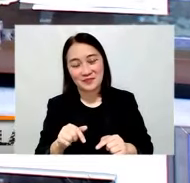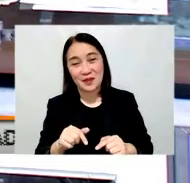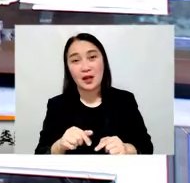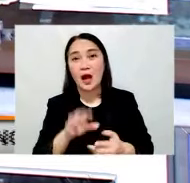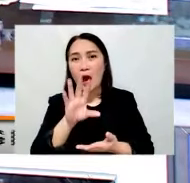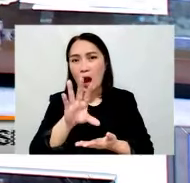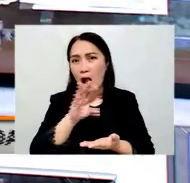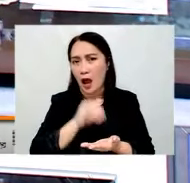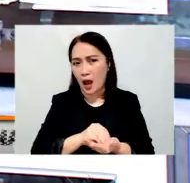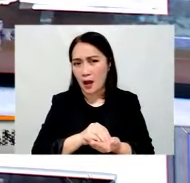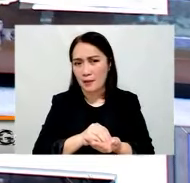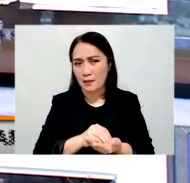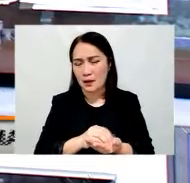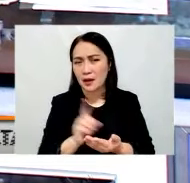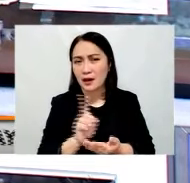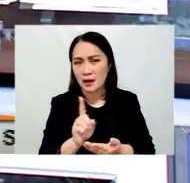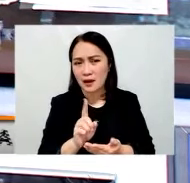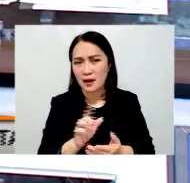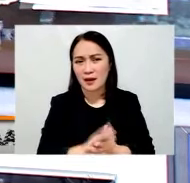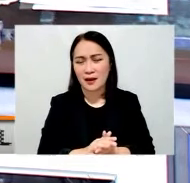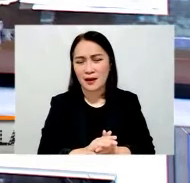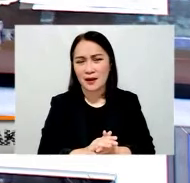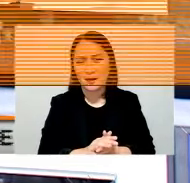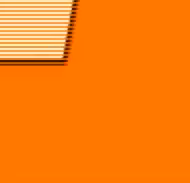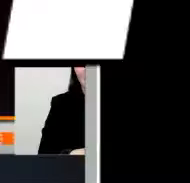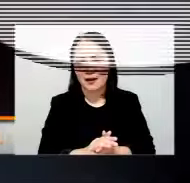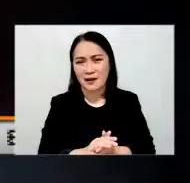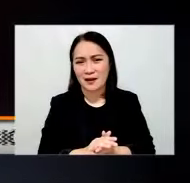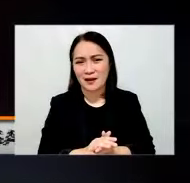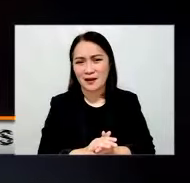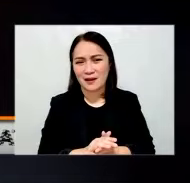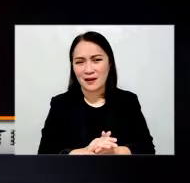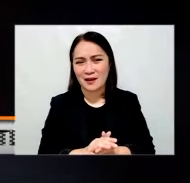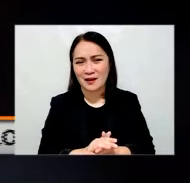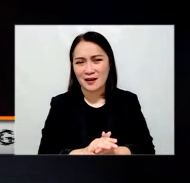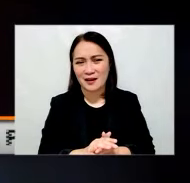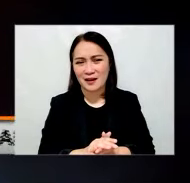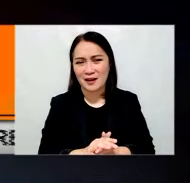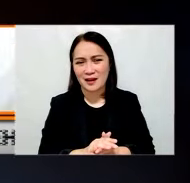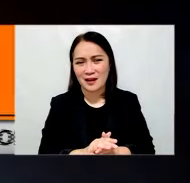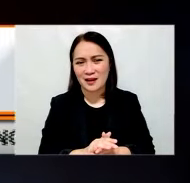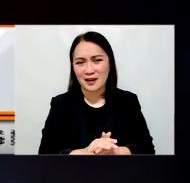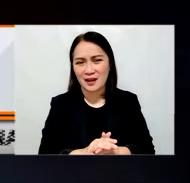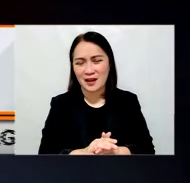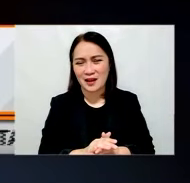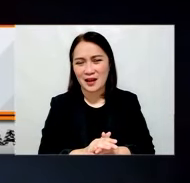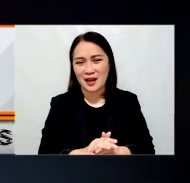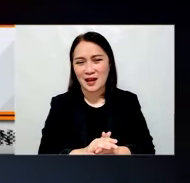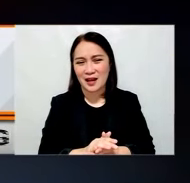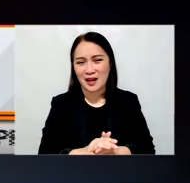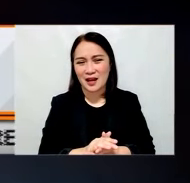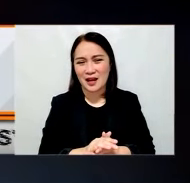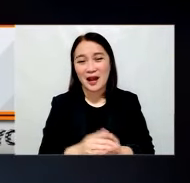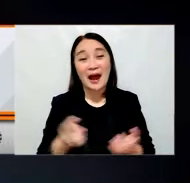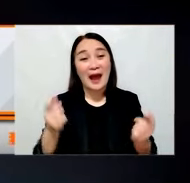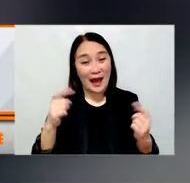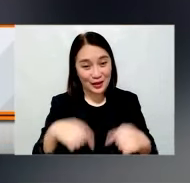et na nga at pakinggan natin to eto